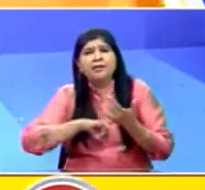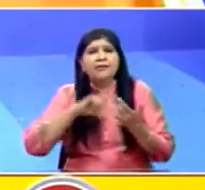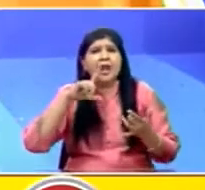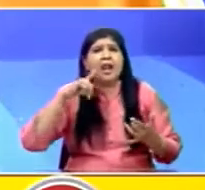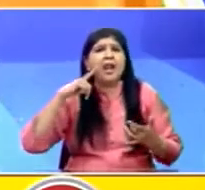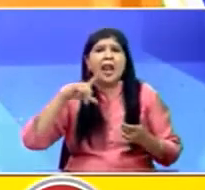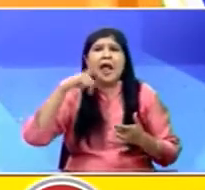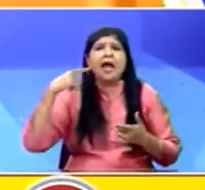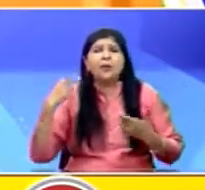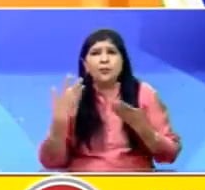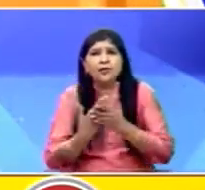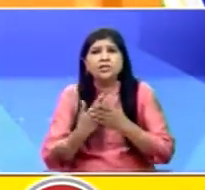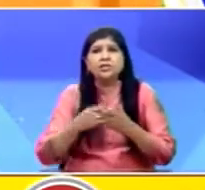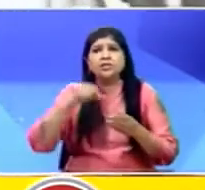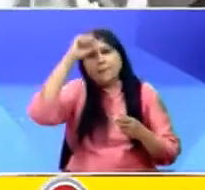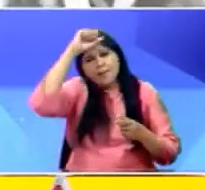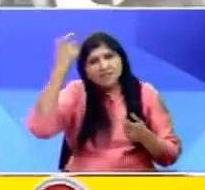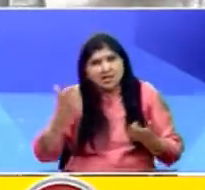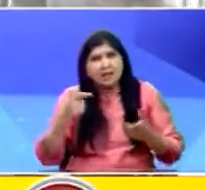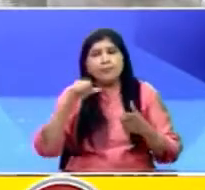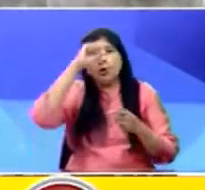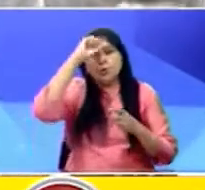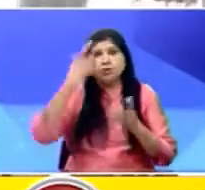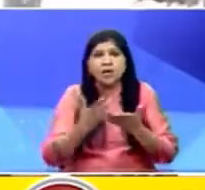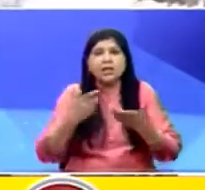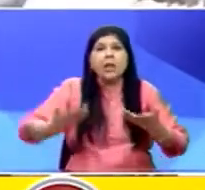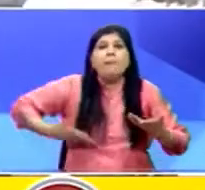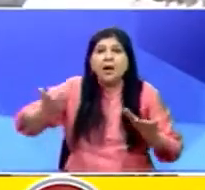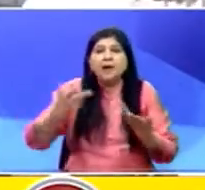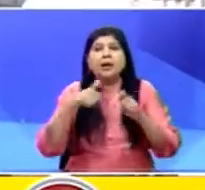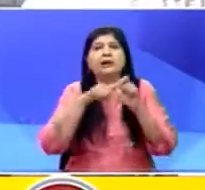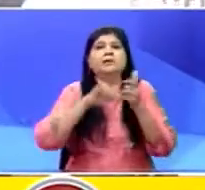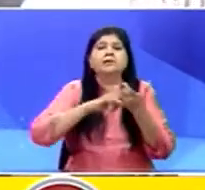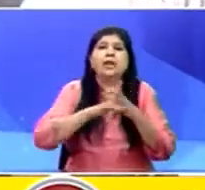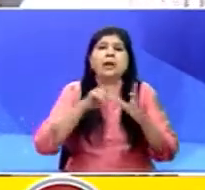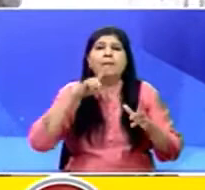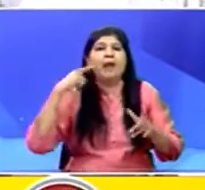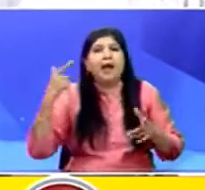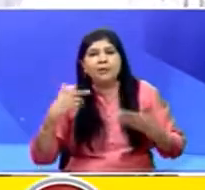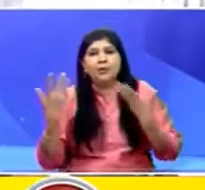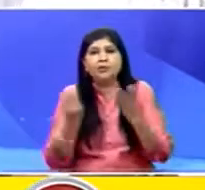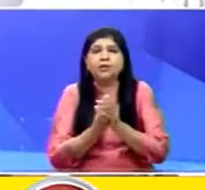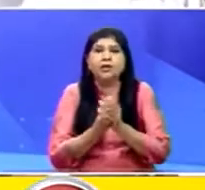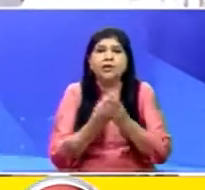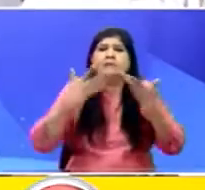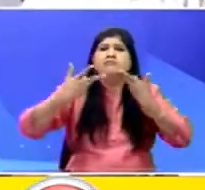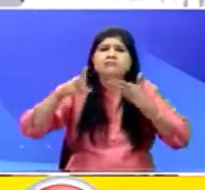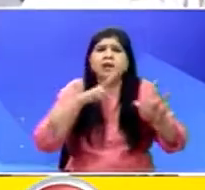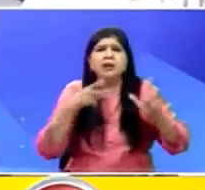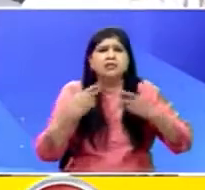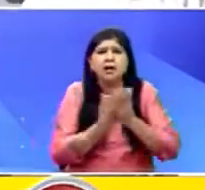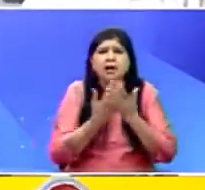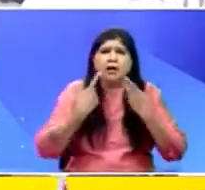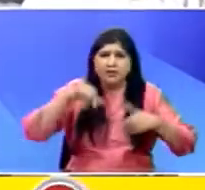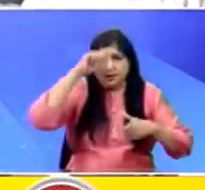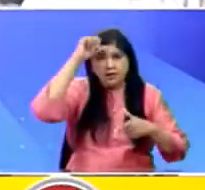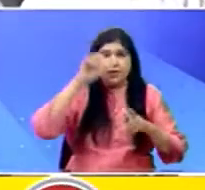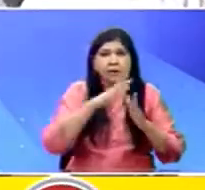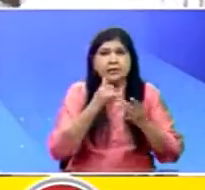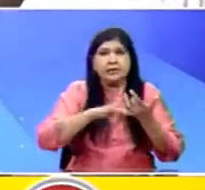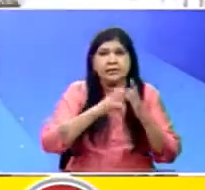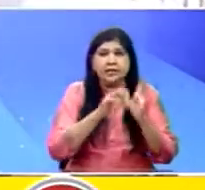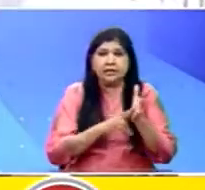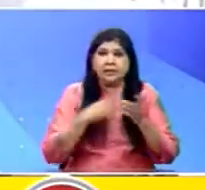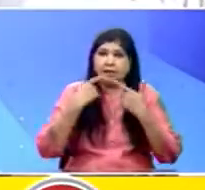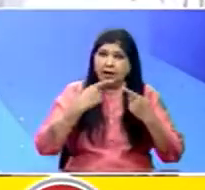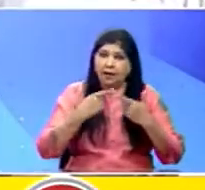पंजाबी, गुजराती, बांग्ला, असमिया, तमिल, तेलुगु, कन्नड़ा और संस्कृत जैसी भाषाओं